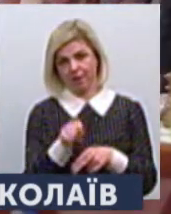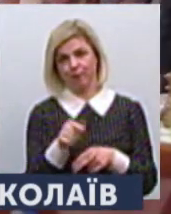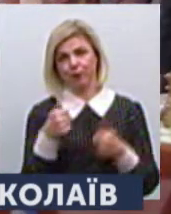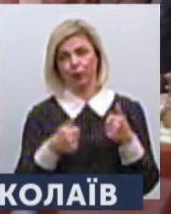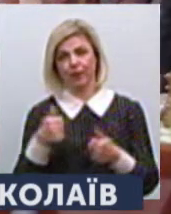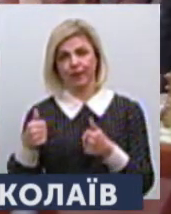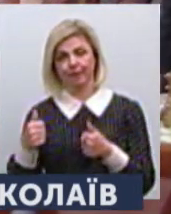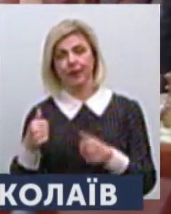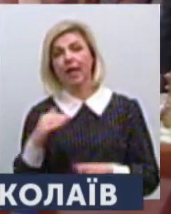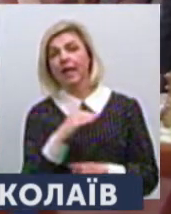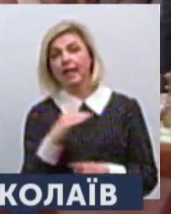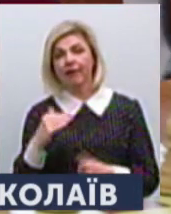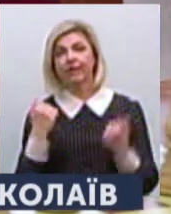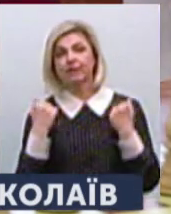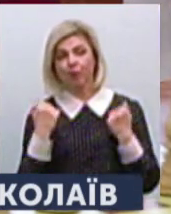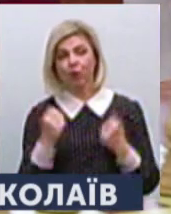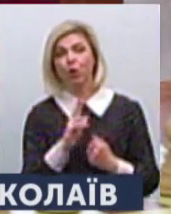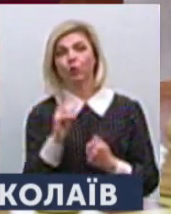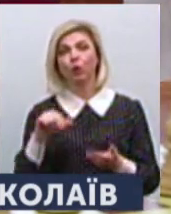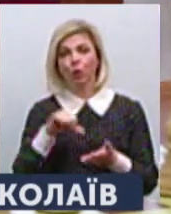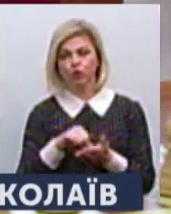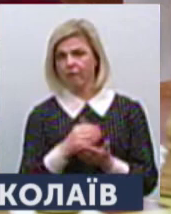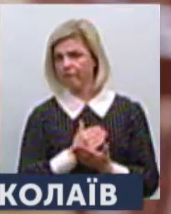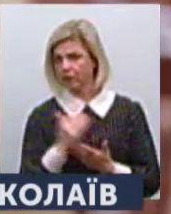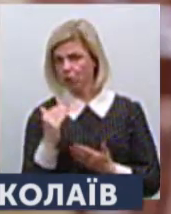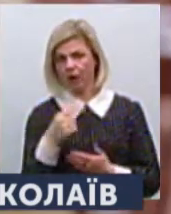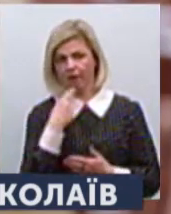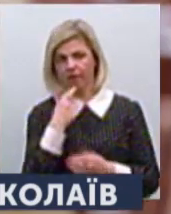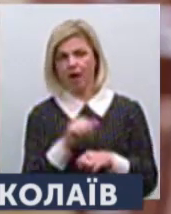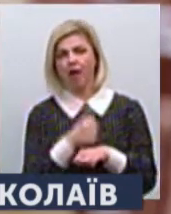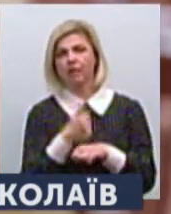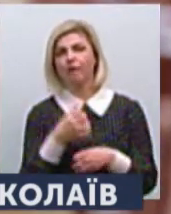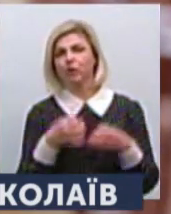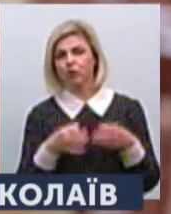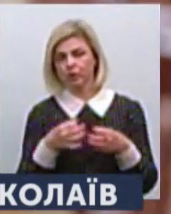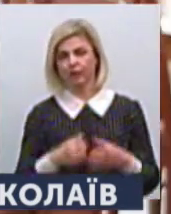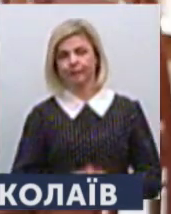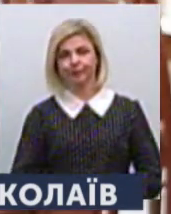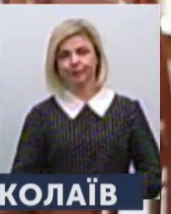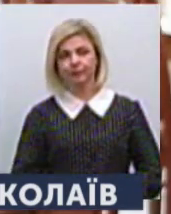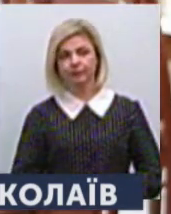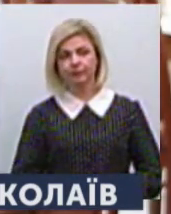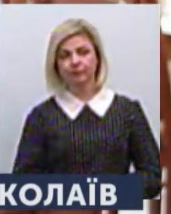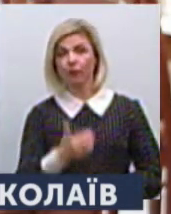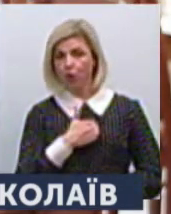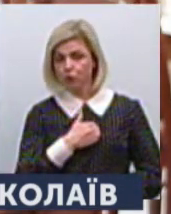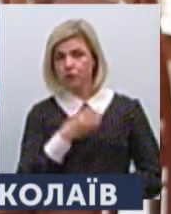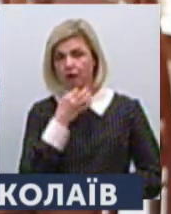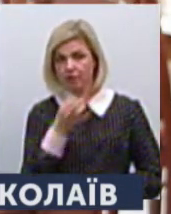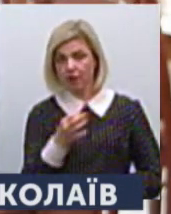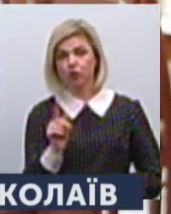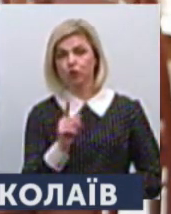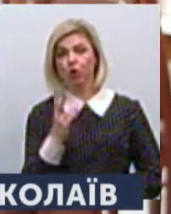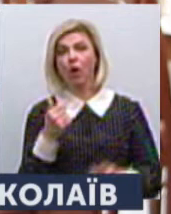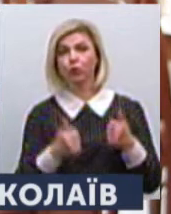Рівень спортсменів, які беруть участь у цьогорічному чемпіонаті, досить високий, говорить головний суддя змагань Руслан Хамзін. Хочеться сказати, що на